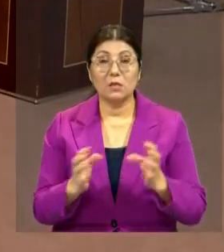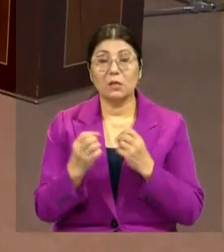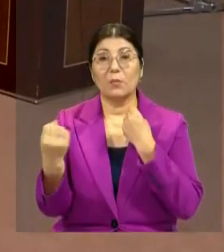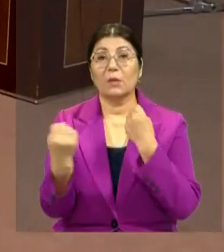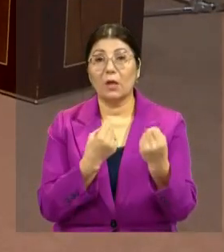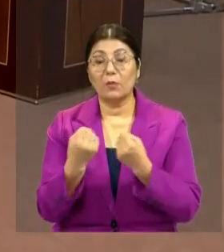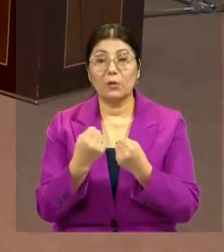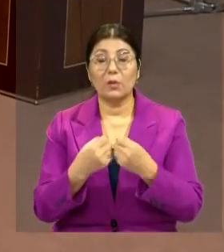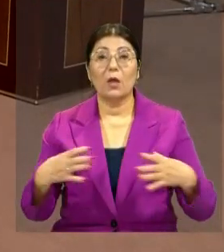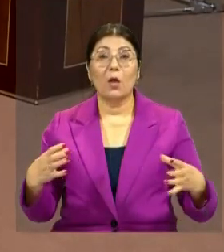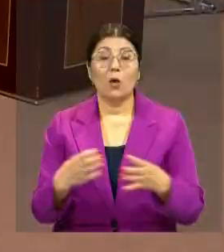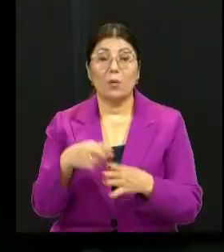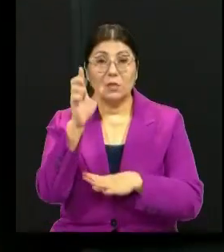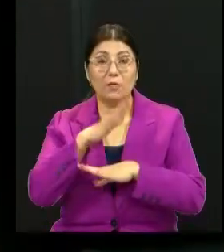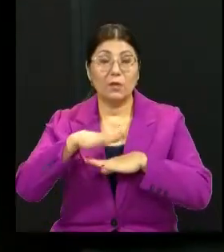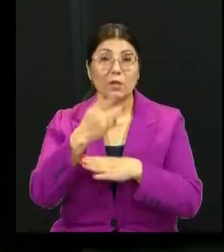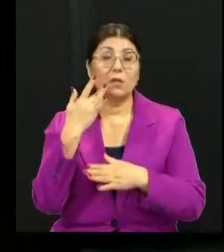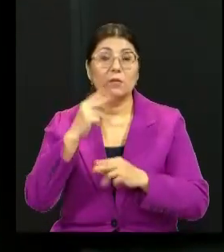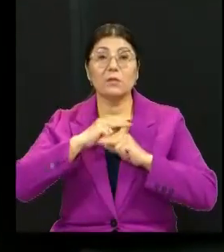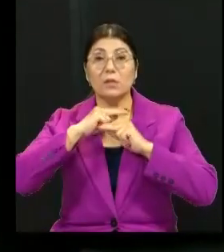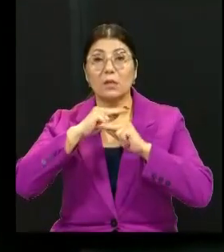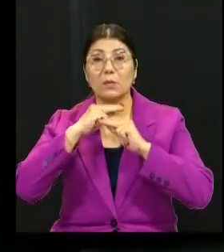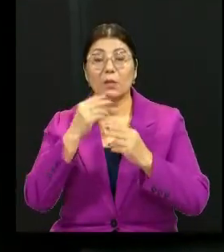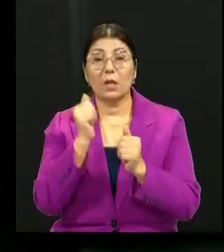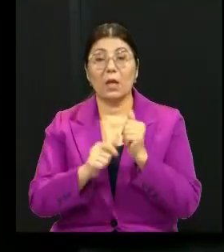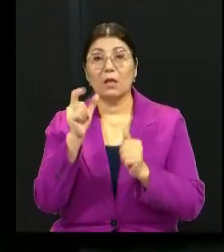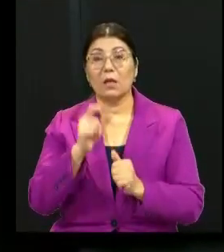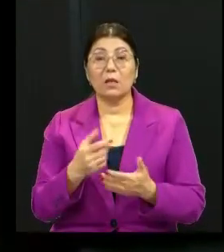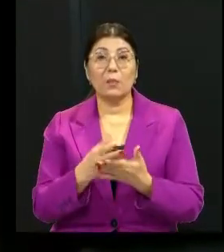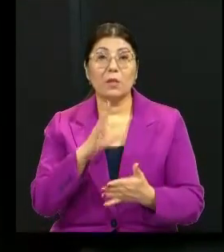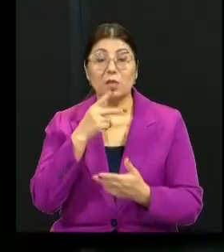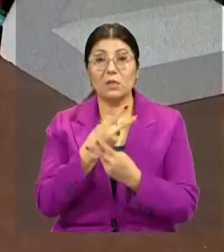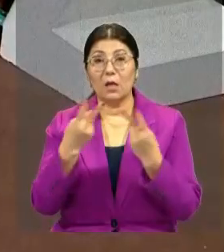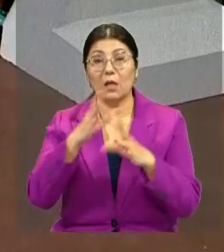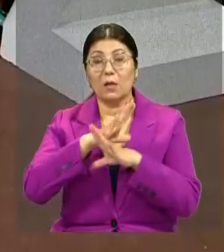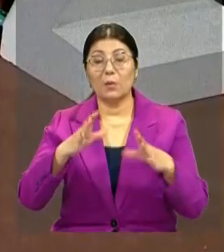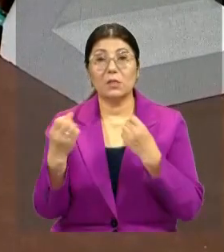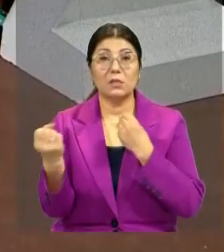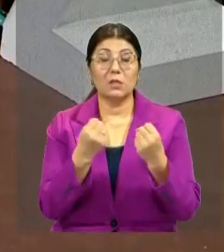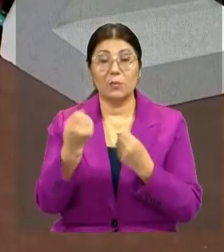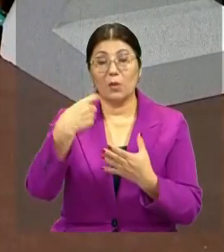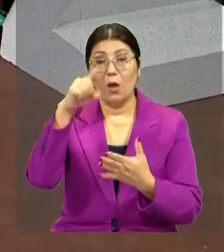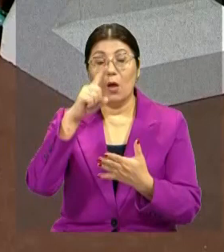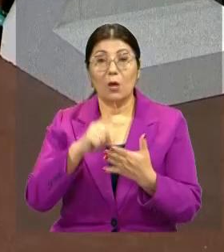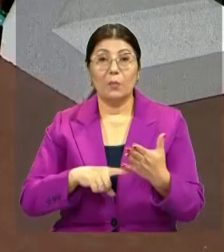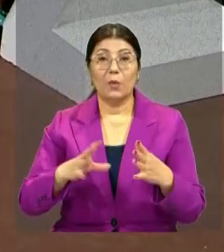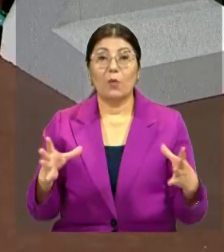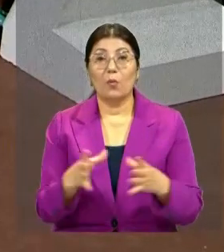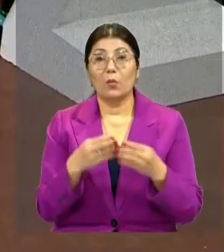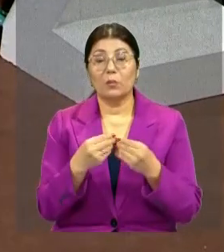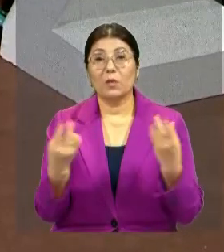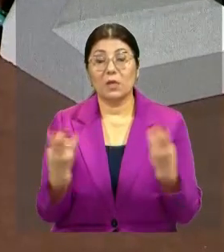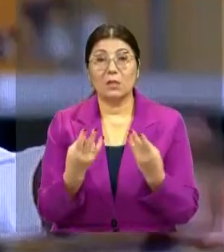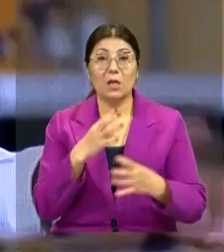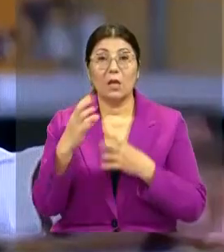отыру қоғам және мемлекет әрдайым назарын бағыттайды. Әр адамға жас шамасына қарамастан берік әрі сенімді отбасы қажет. Қазіргі таңда бүкіл